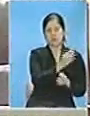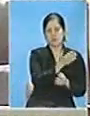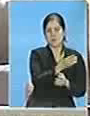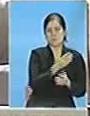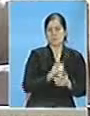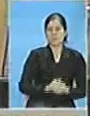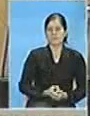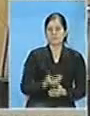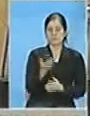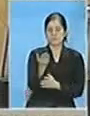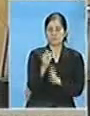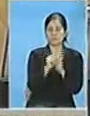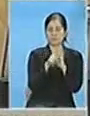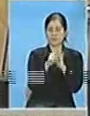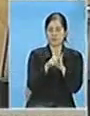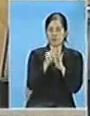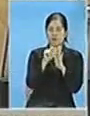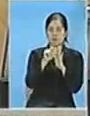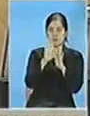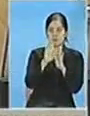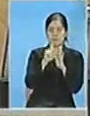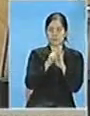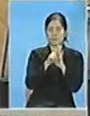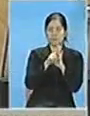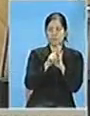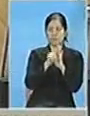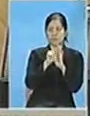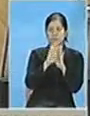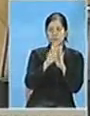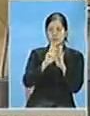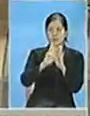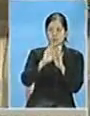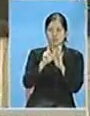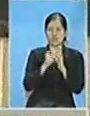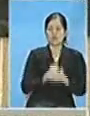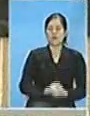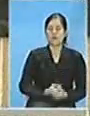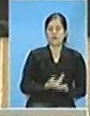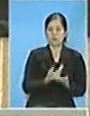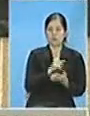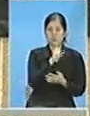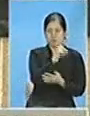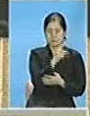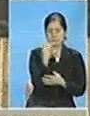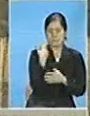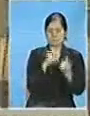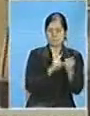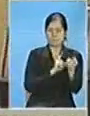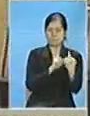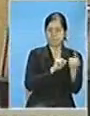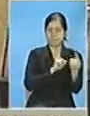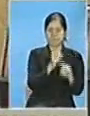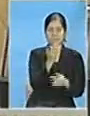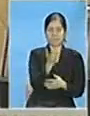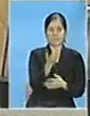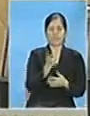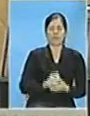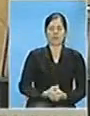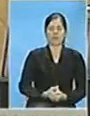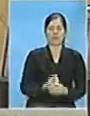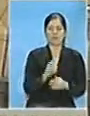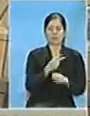อ ท่านธนาเหลือเวลาอยู่24วินาทีนะฮะท่านถามเลยฮะไม่ต้องนั้นนะผมจะคุมเวลานะครับ ครับท่านประธาน